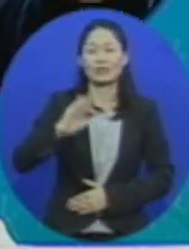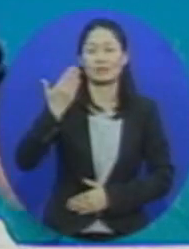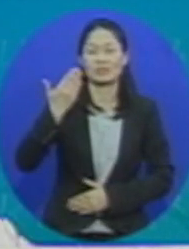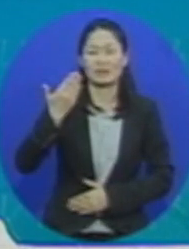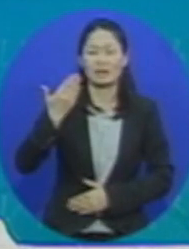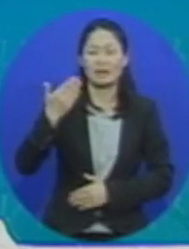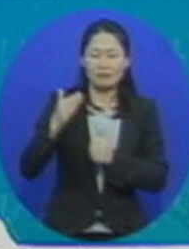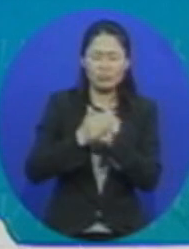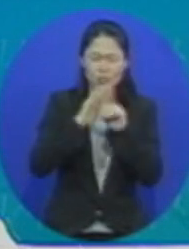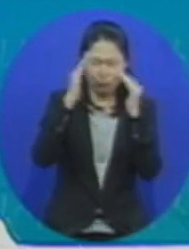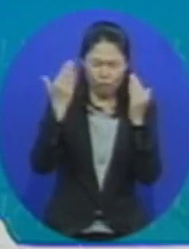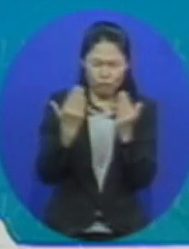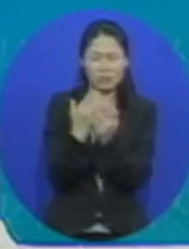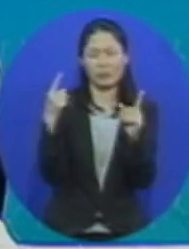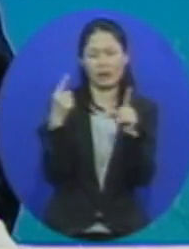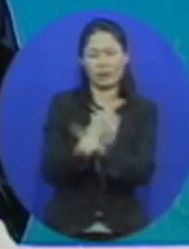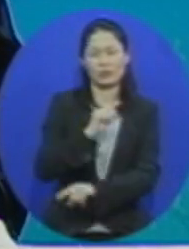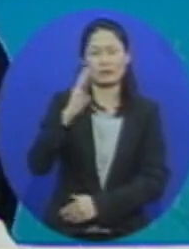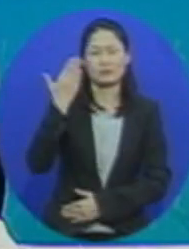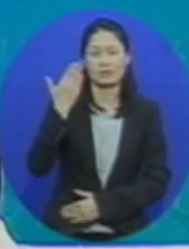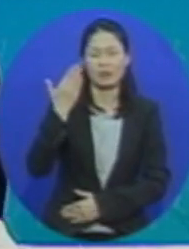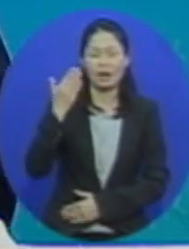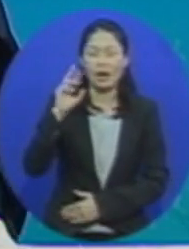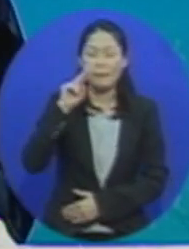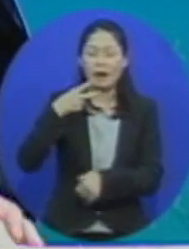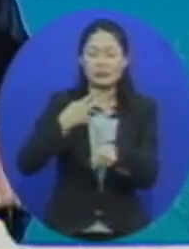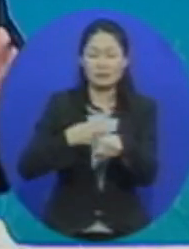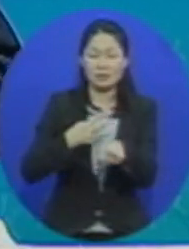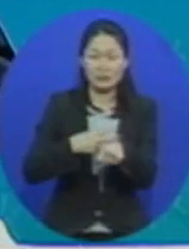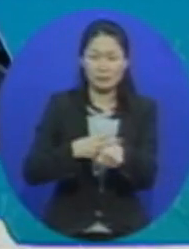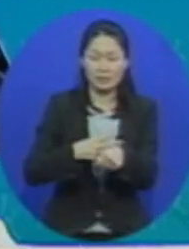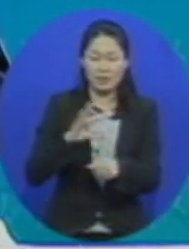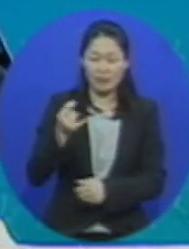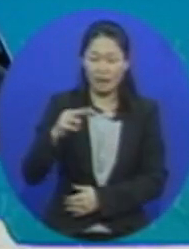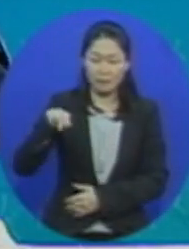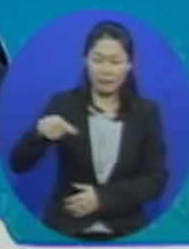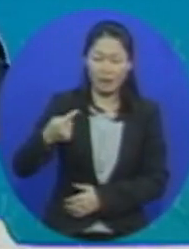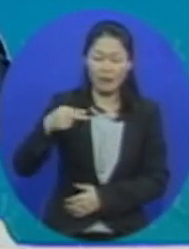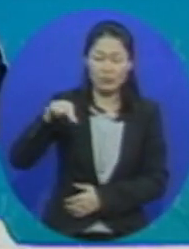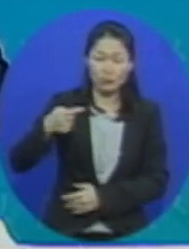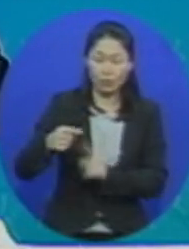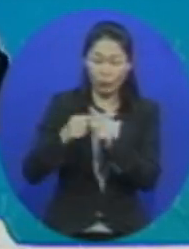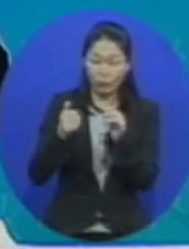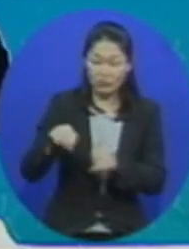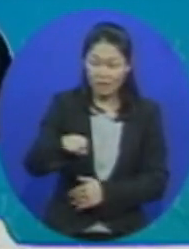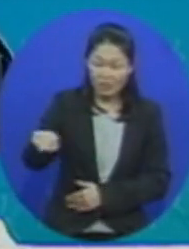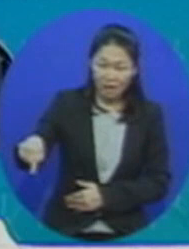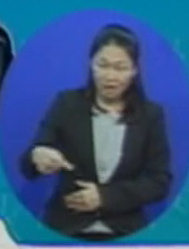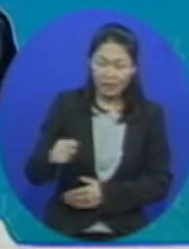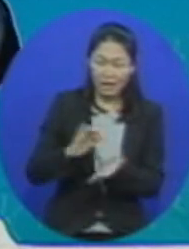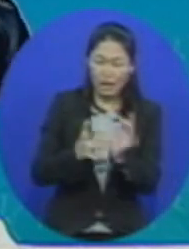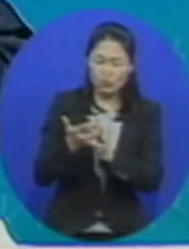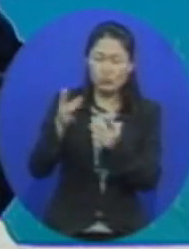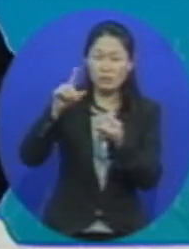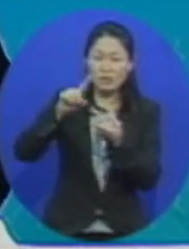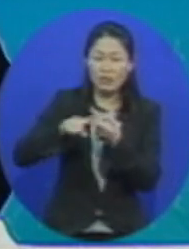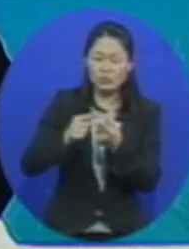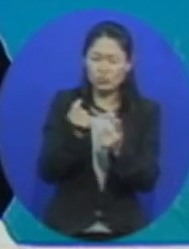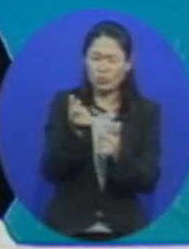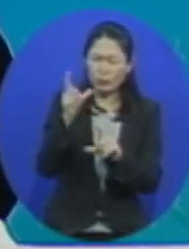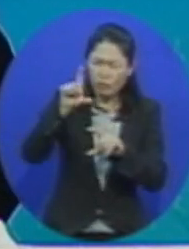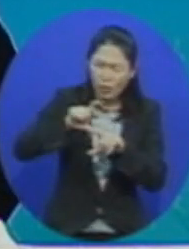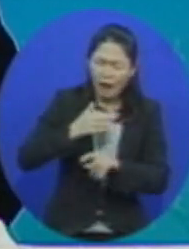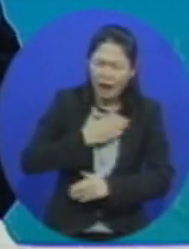모든게 다 달라진 거에요 사도 바울이 앱에서 교우들에게 예수님에 대해서 좀 더 알기를 원했던